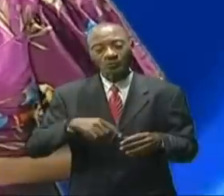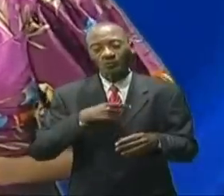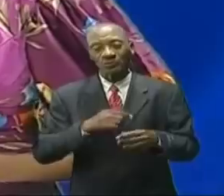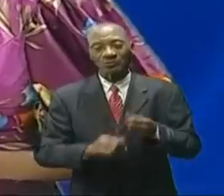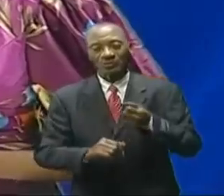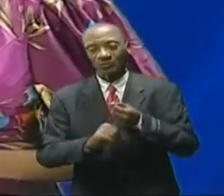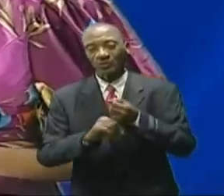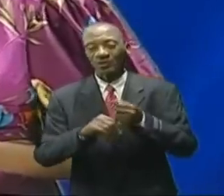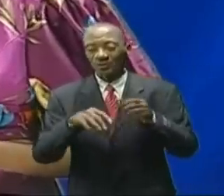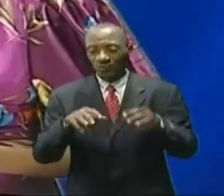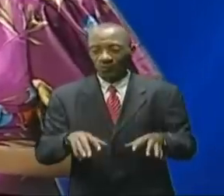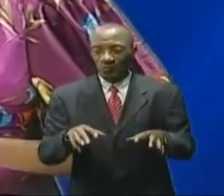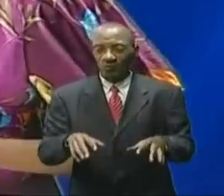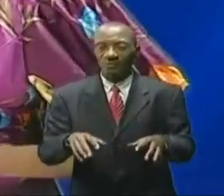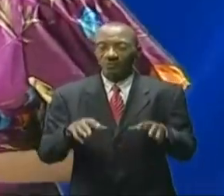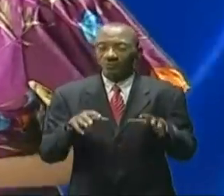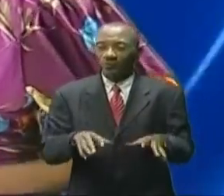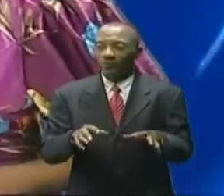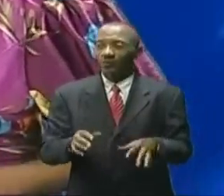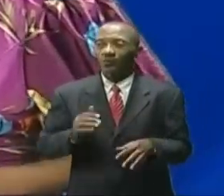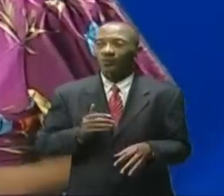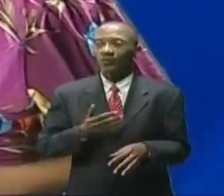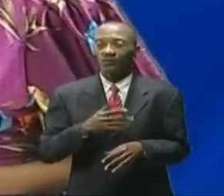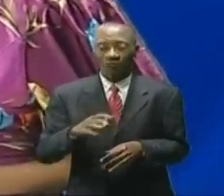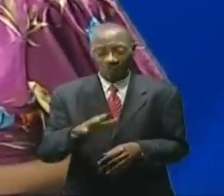violée, une femme qui a été mutilée, une femme